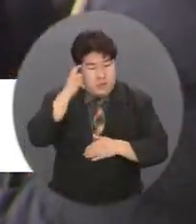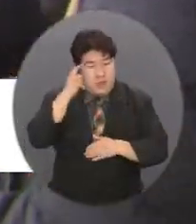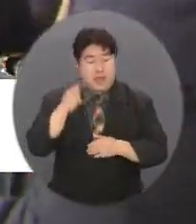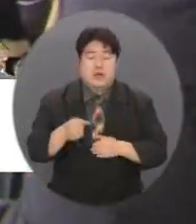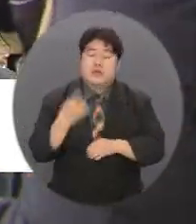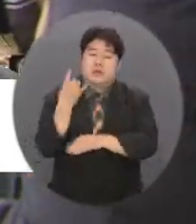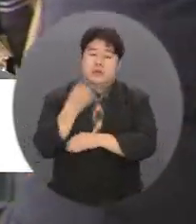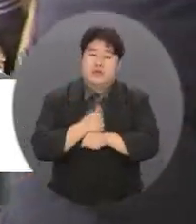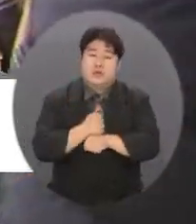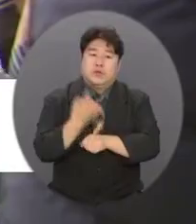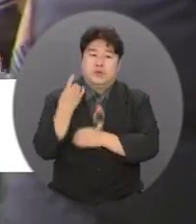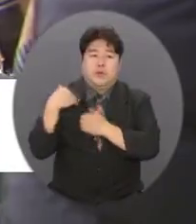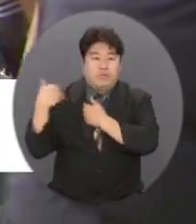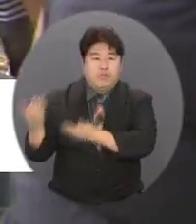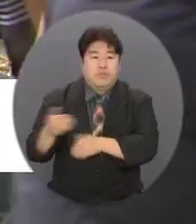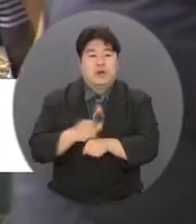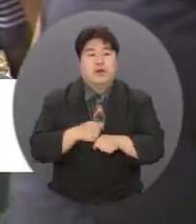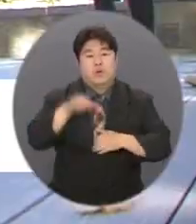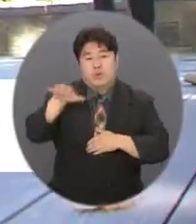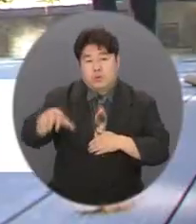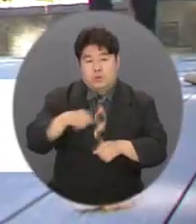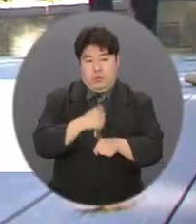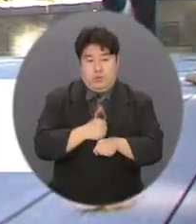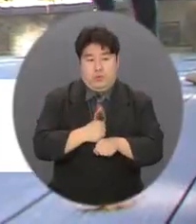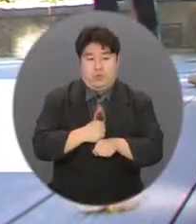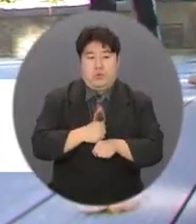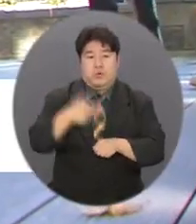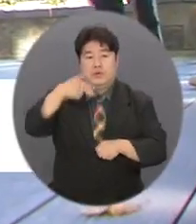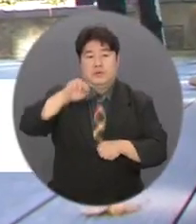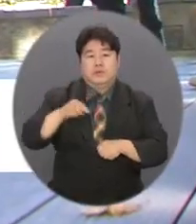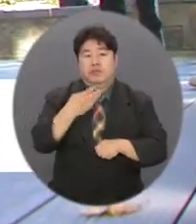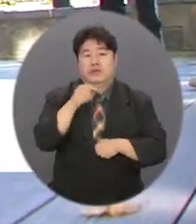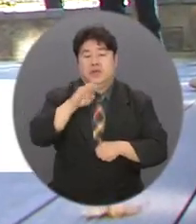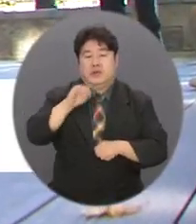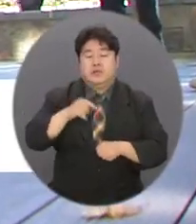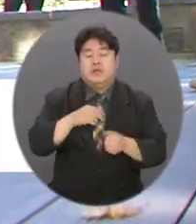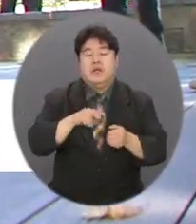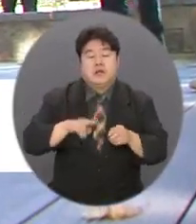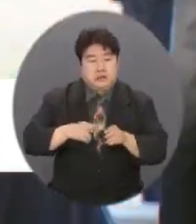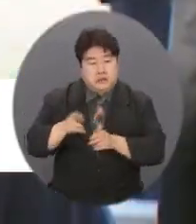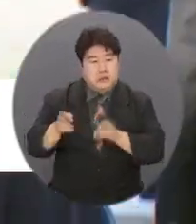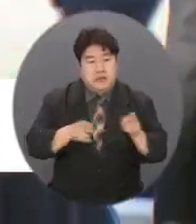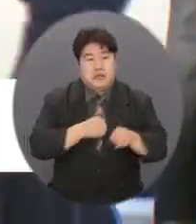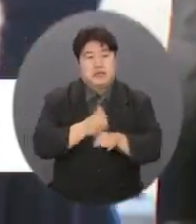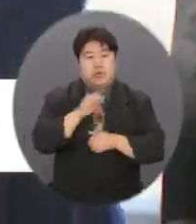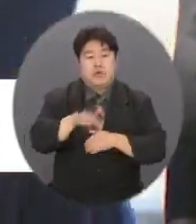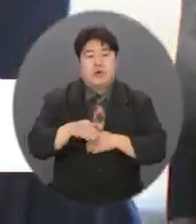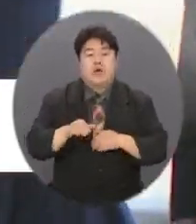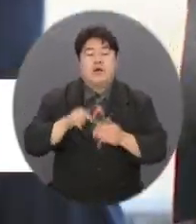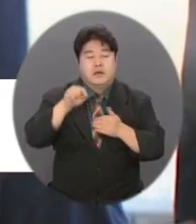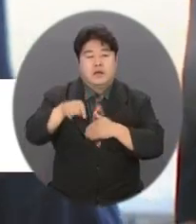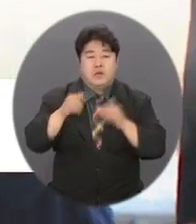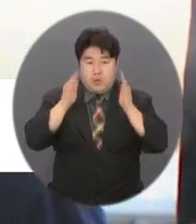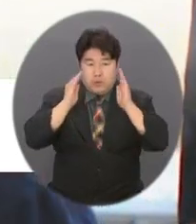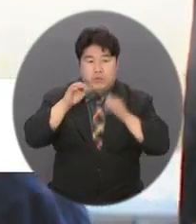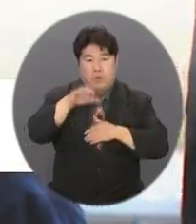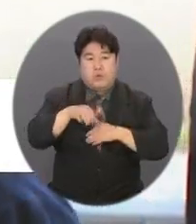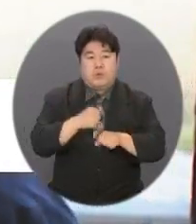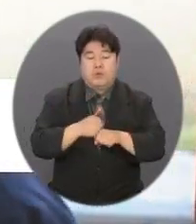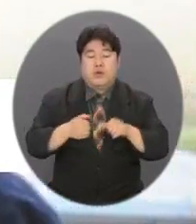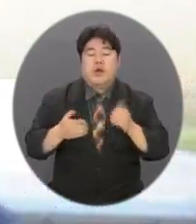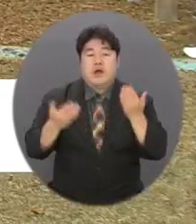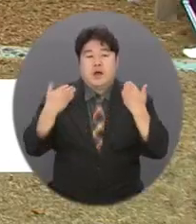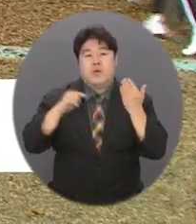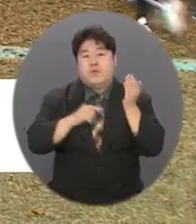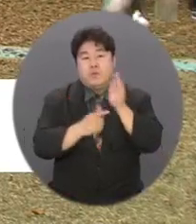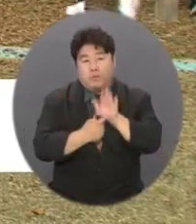기존의 방치된 공간에 질라 일이나 스케이트장 등 야외 학습 공간으로 조성한 학교 공개 행사가